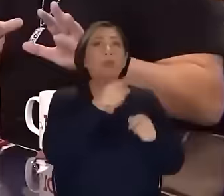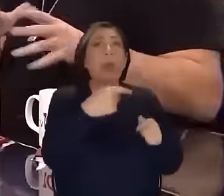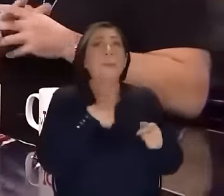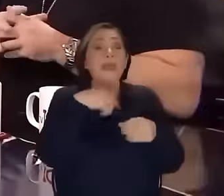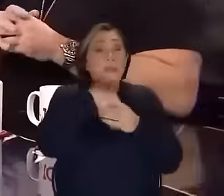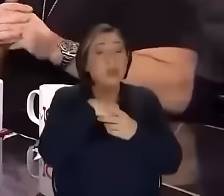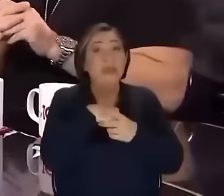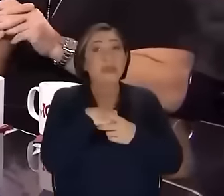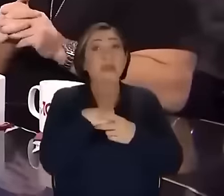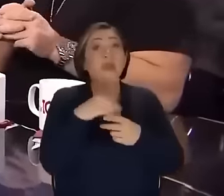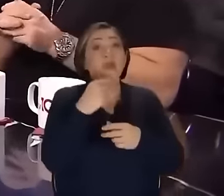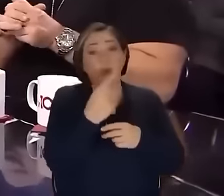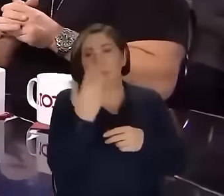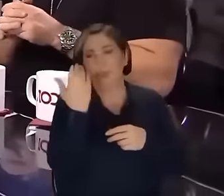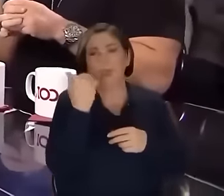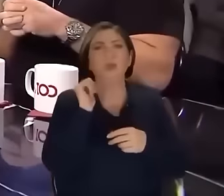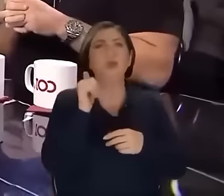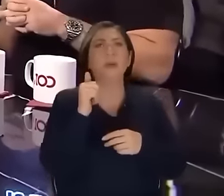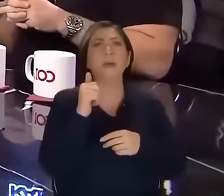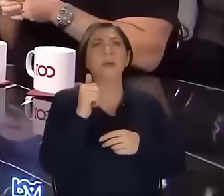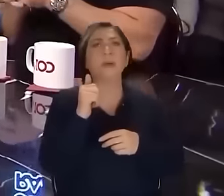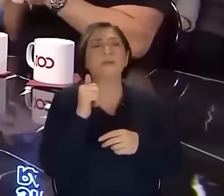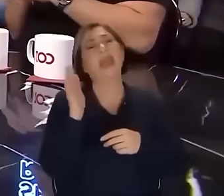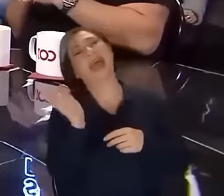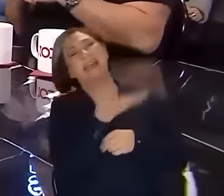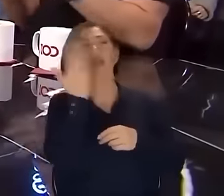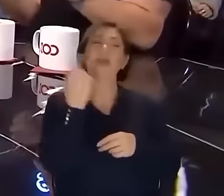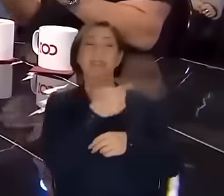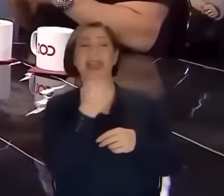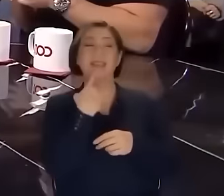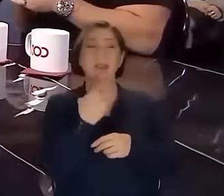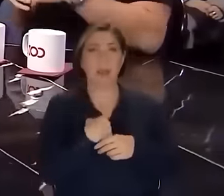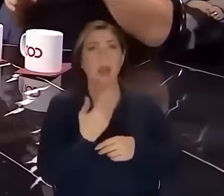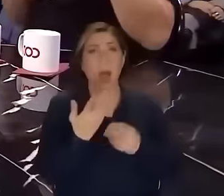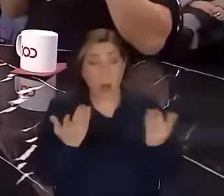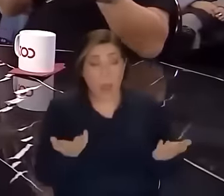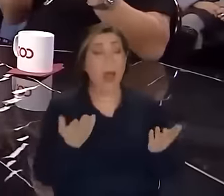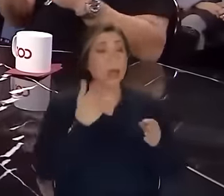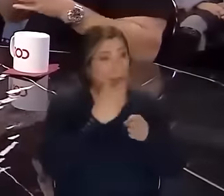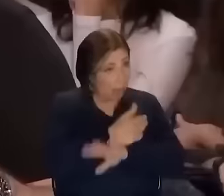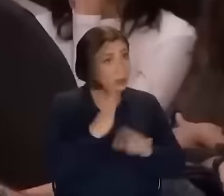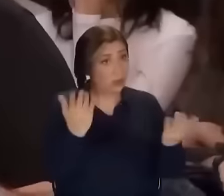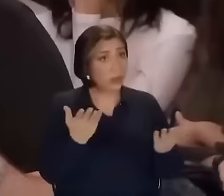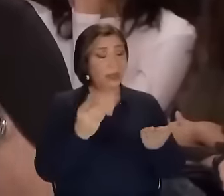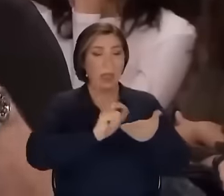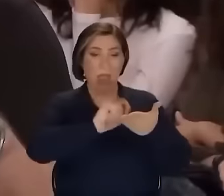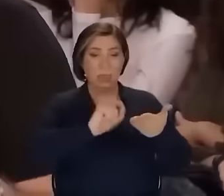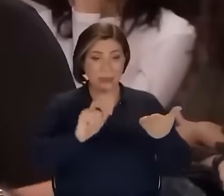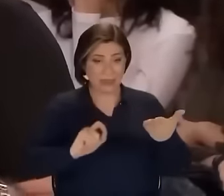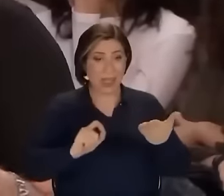benim için söyledim geçen gün bir iki kişi hadi canım sen de diye karşılıyor ama gerçekten